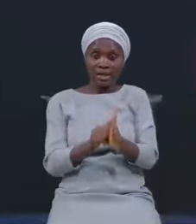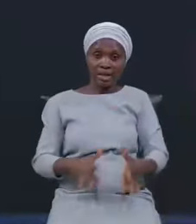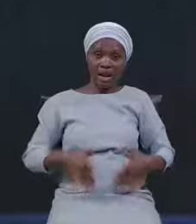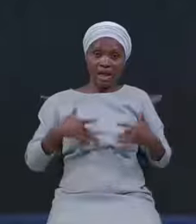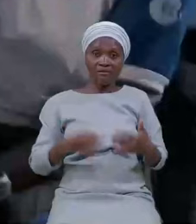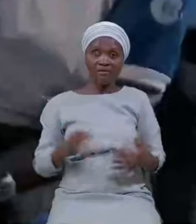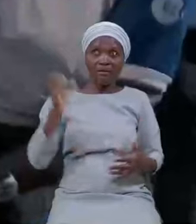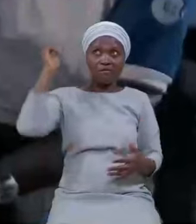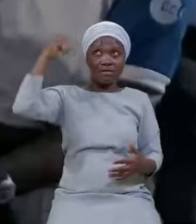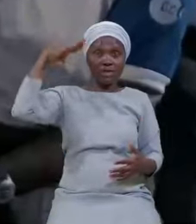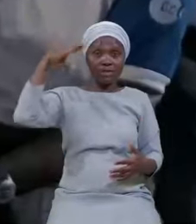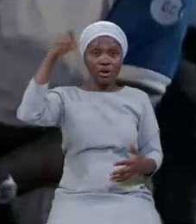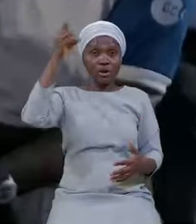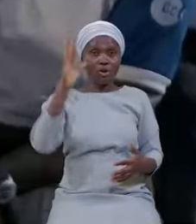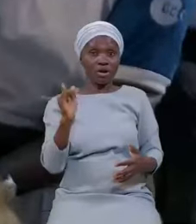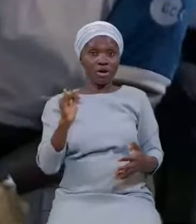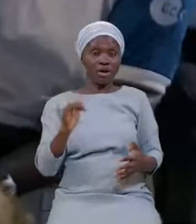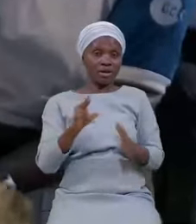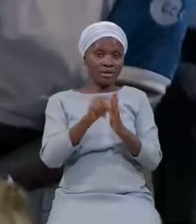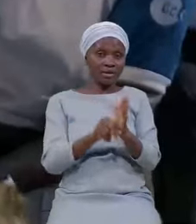Jésus. Quiconque